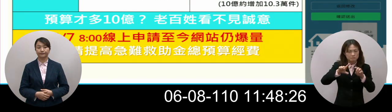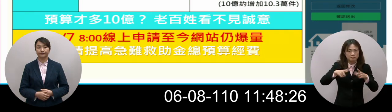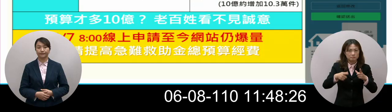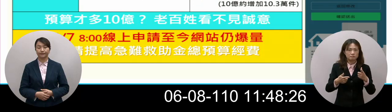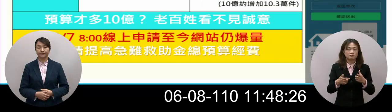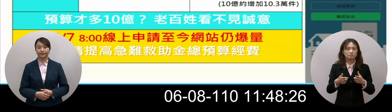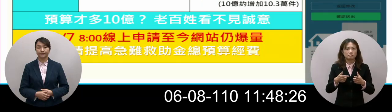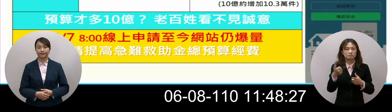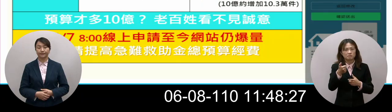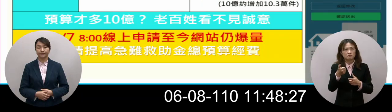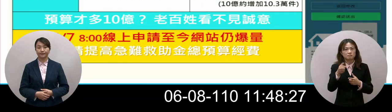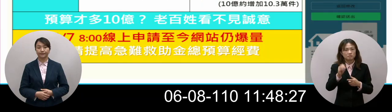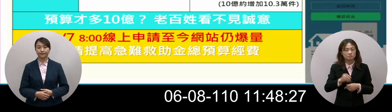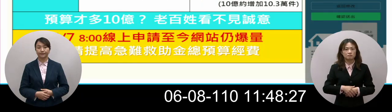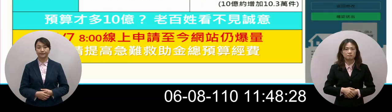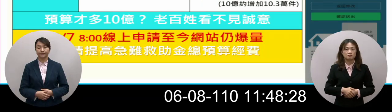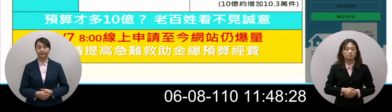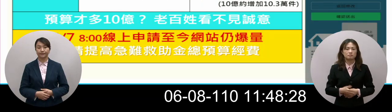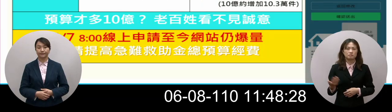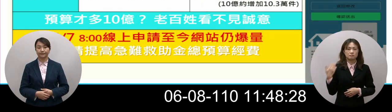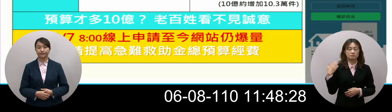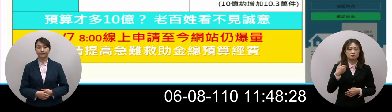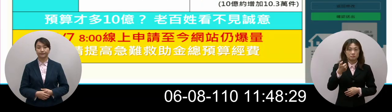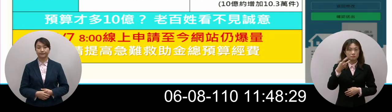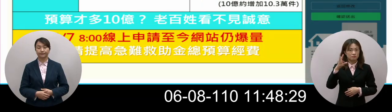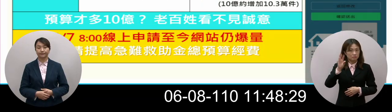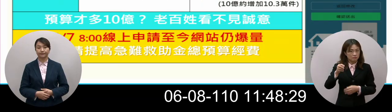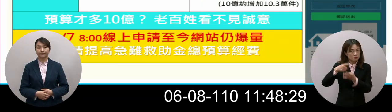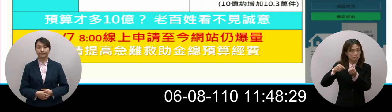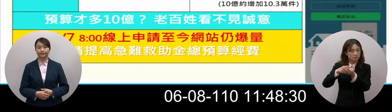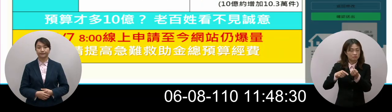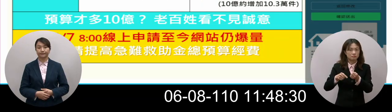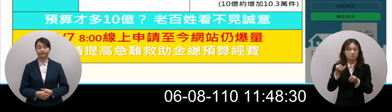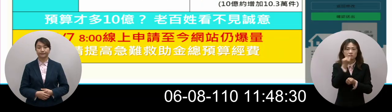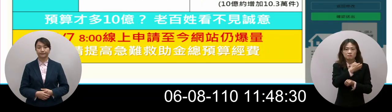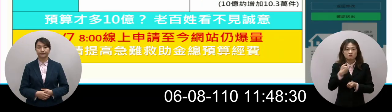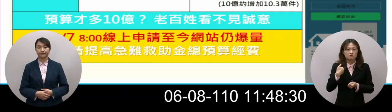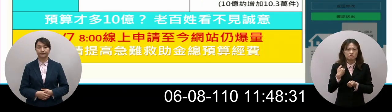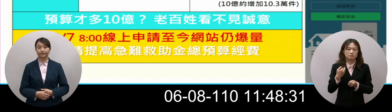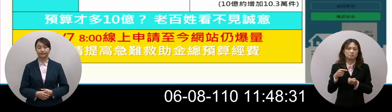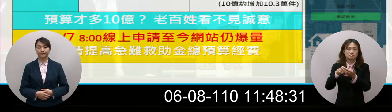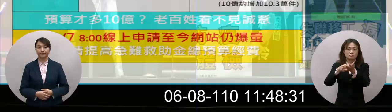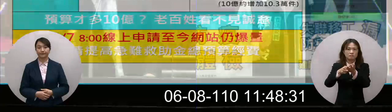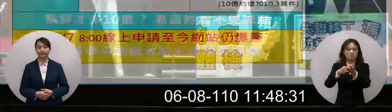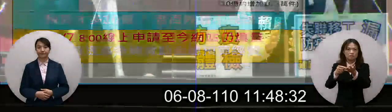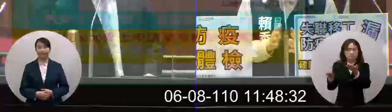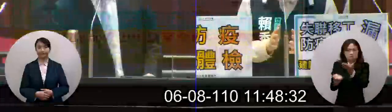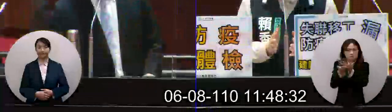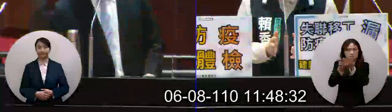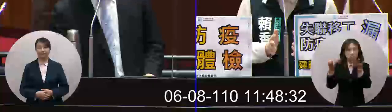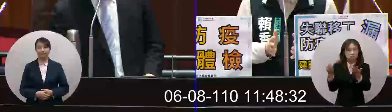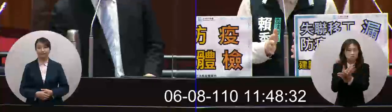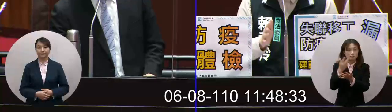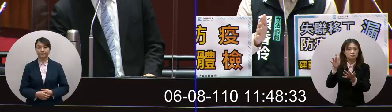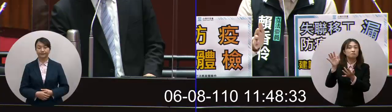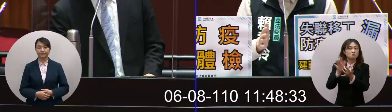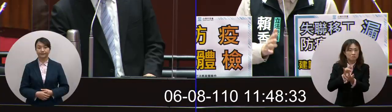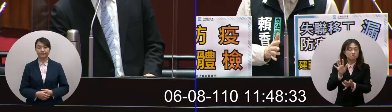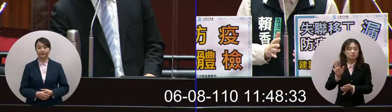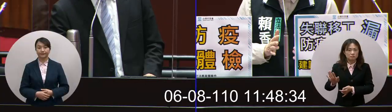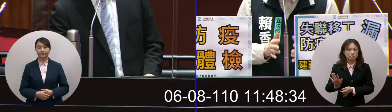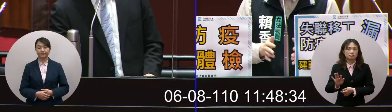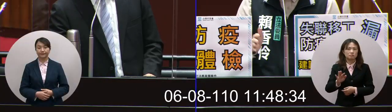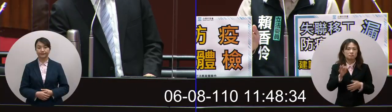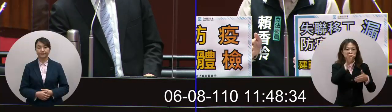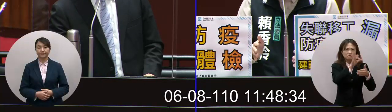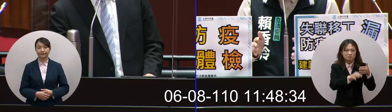不是考虑这个当时的52万件呢？也许有些是这个补件的资料不足而已，而不是它完全不合乎这